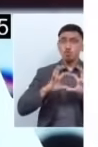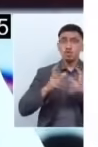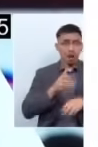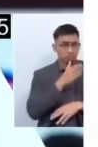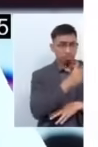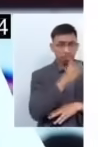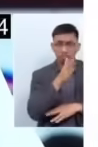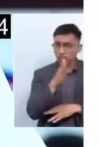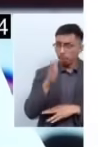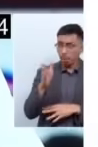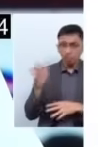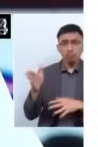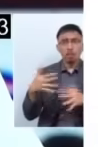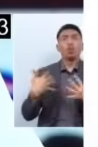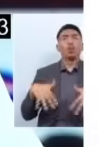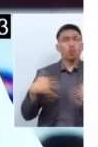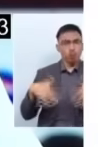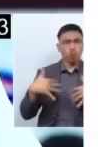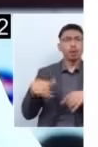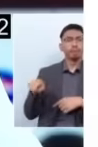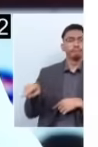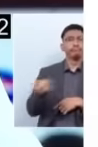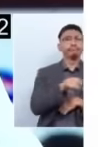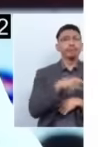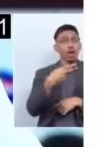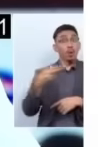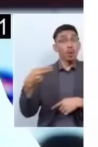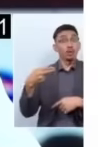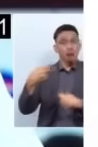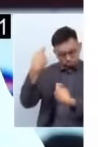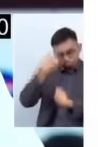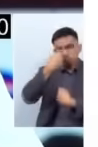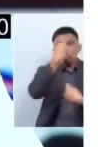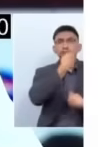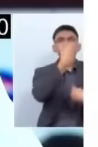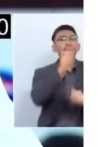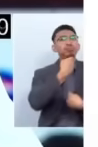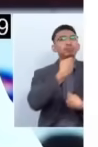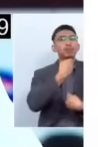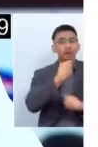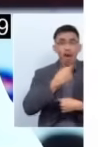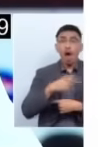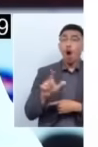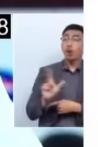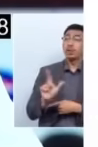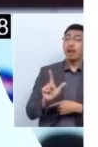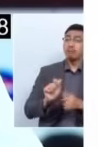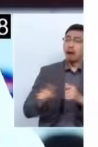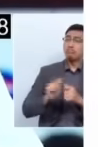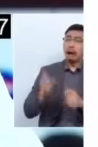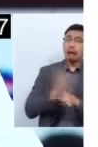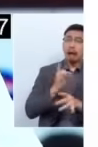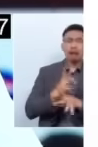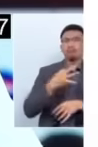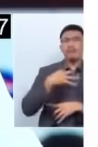itu, masyarakat bisa secara mandiri, secara merdeka, bisa menentukan pilihan dia. Kan nggak bisa mungkin